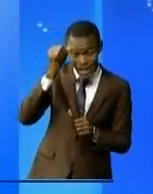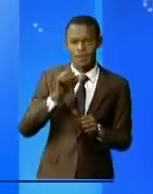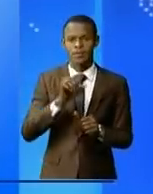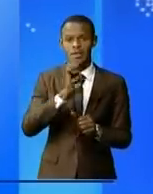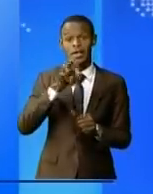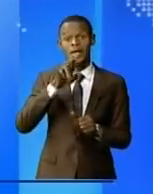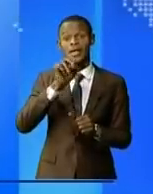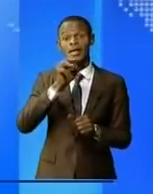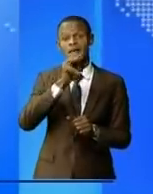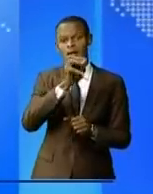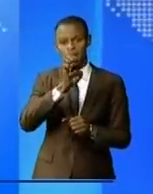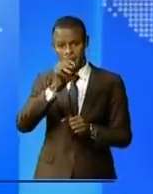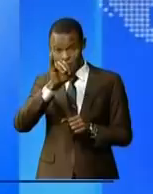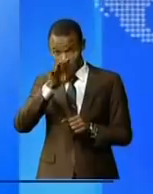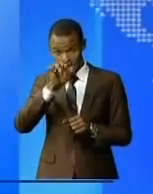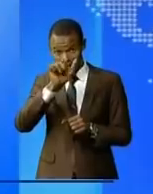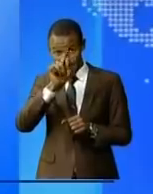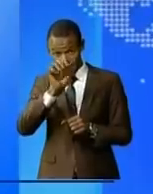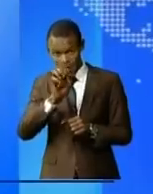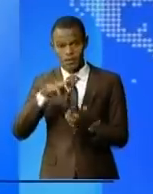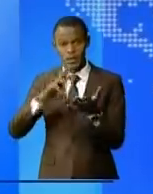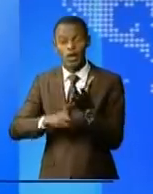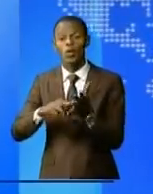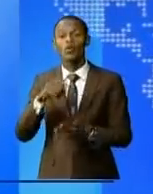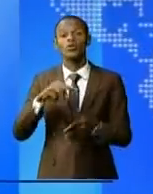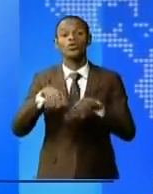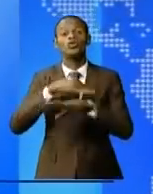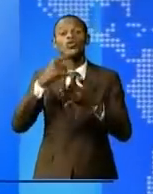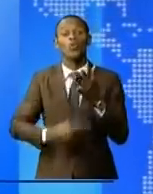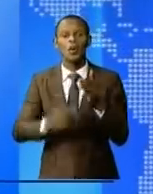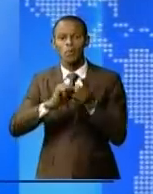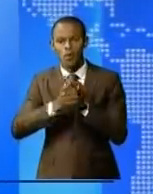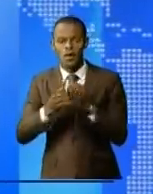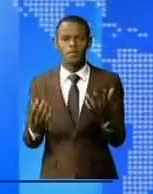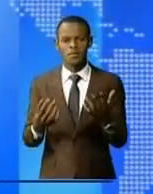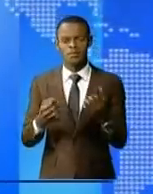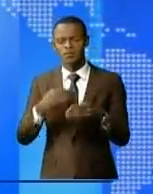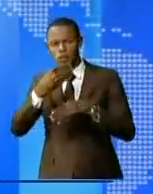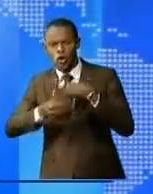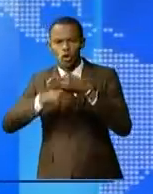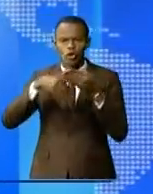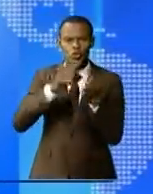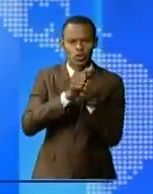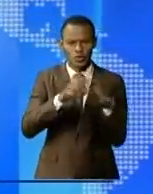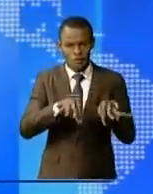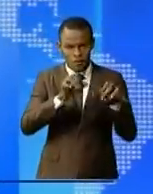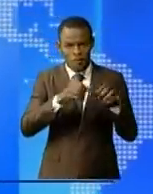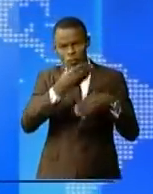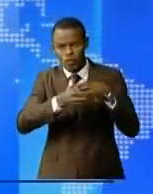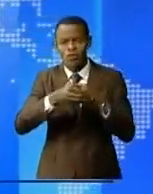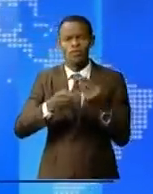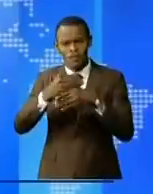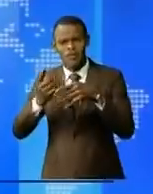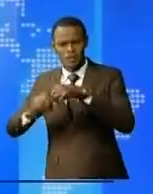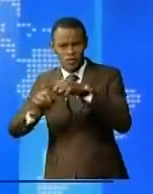énergies renouvelables, des exemptions douanières, eux-mêmes l'habitat. La cérémonie a eu lieu au pavillon présidentiel de l'Expo